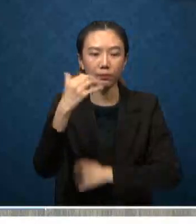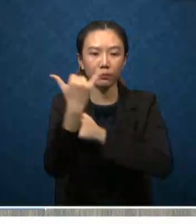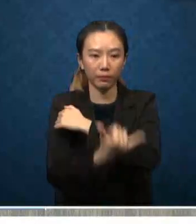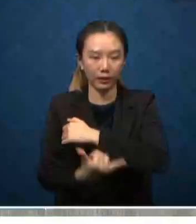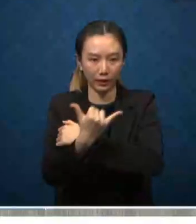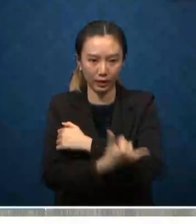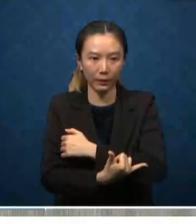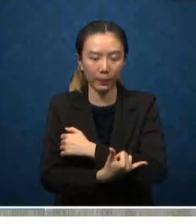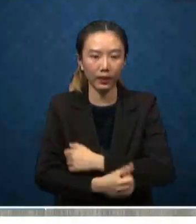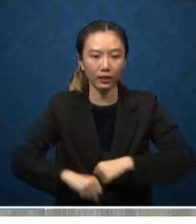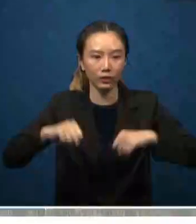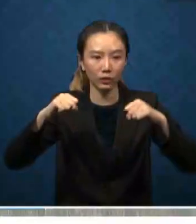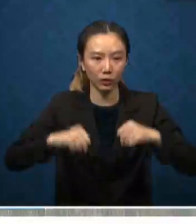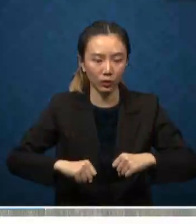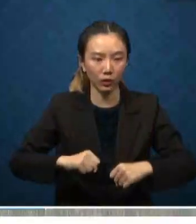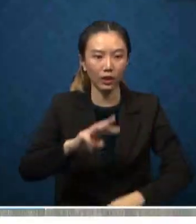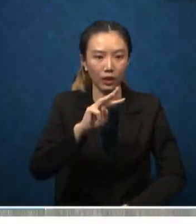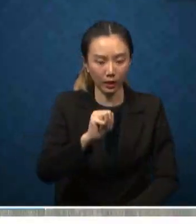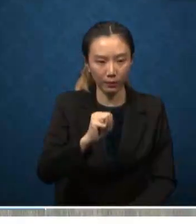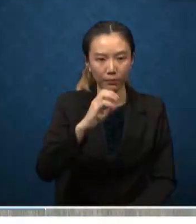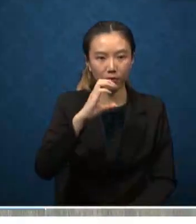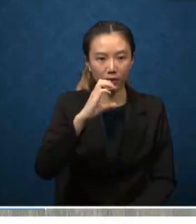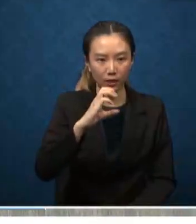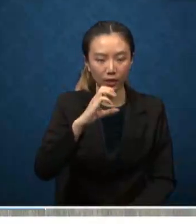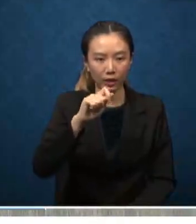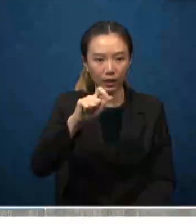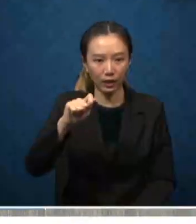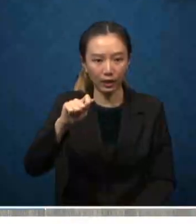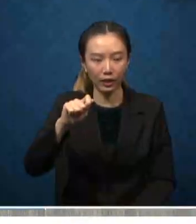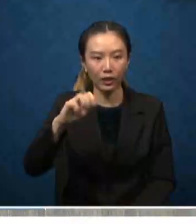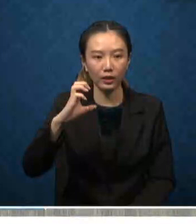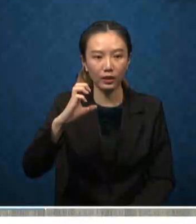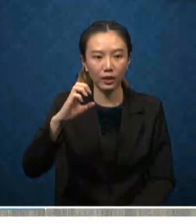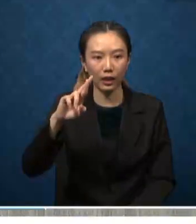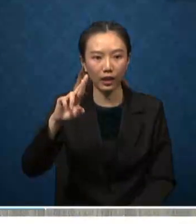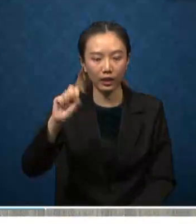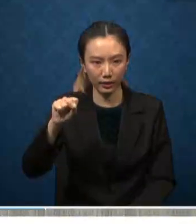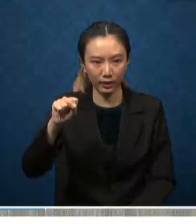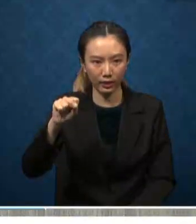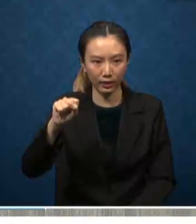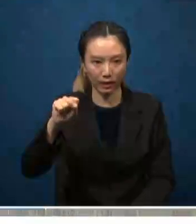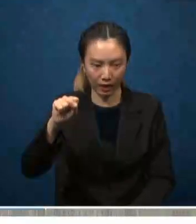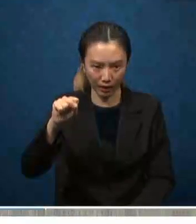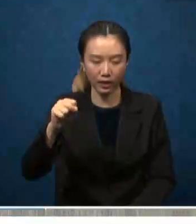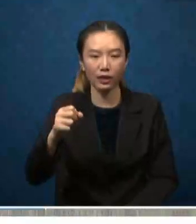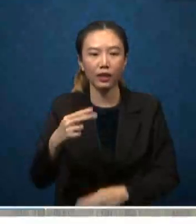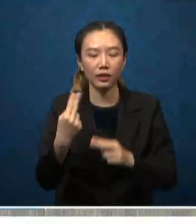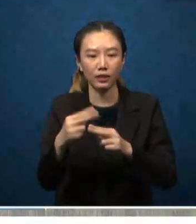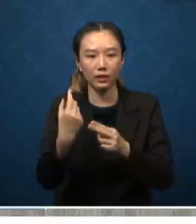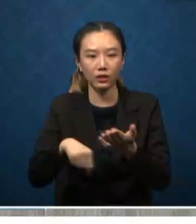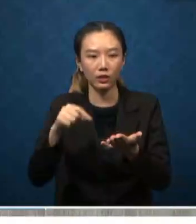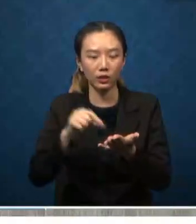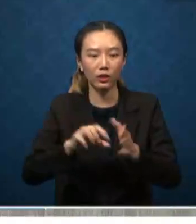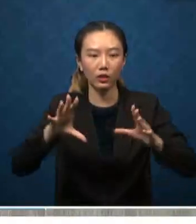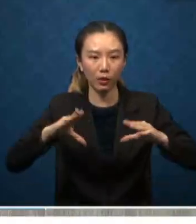ง MCAA CRS ได้ผ่านการพิจารณาเห็นชอบของรัฐสภา